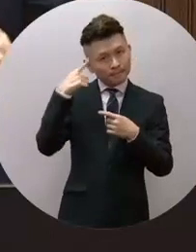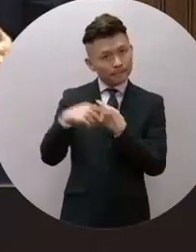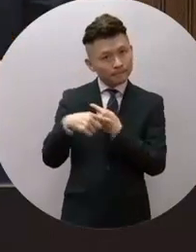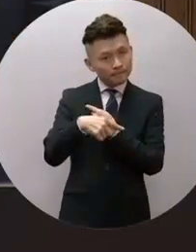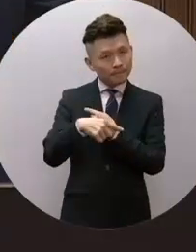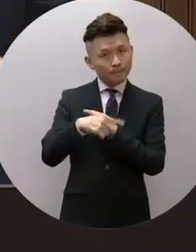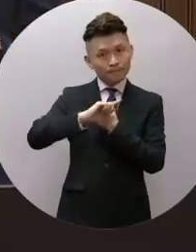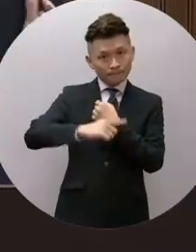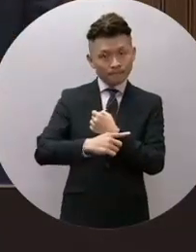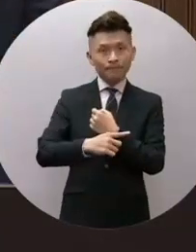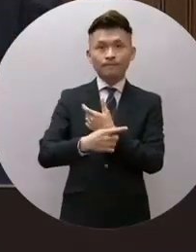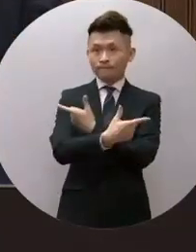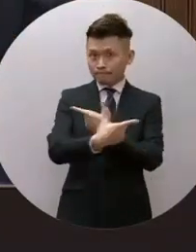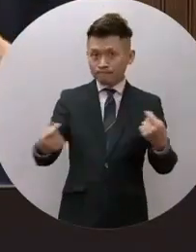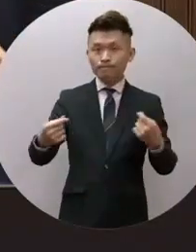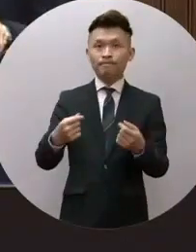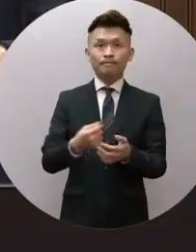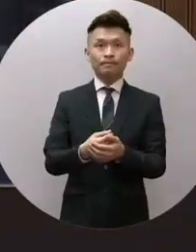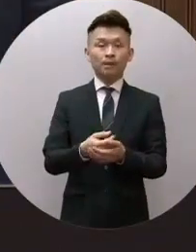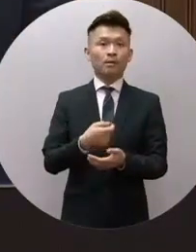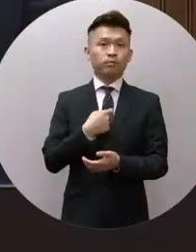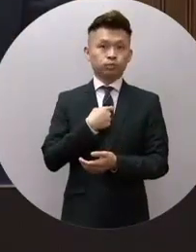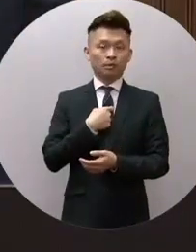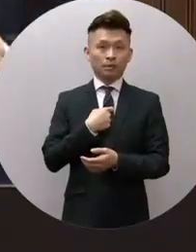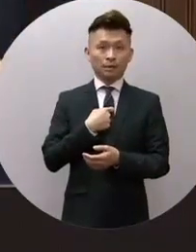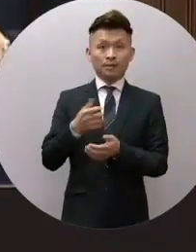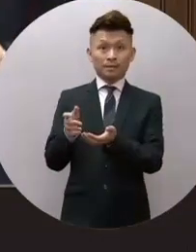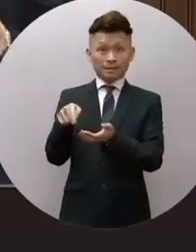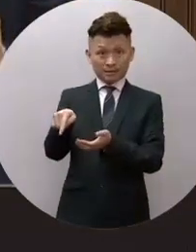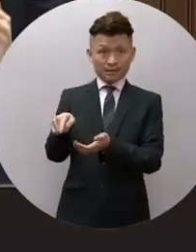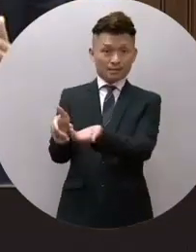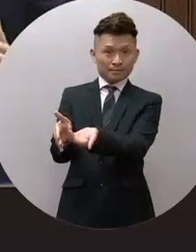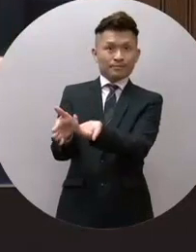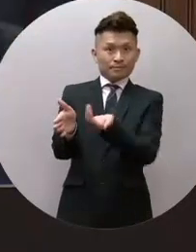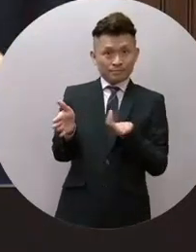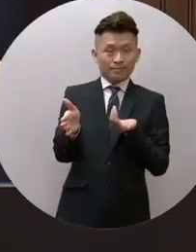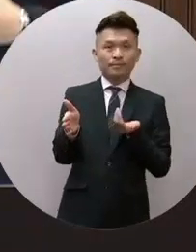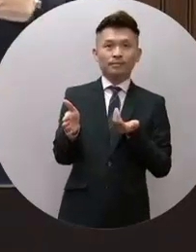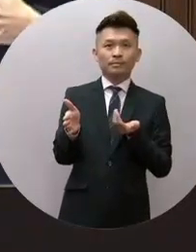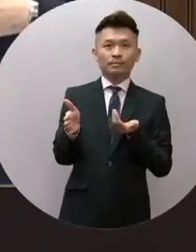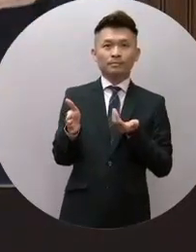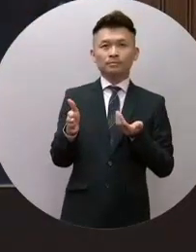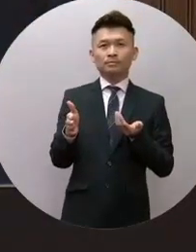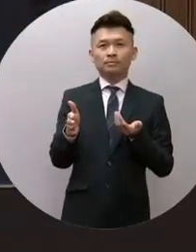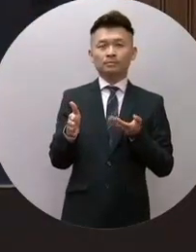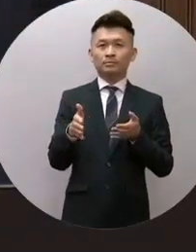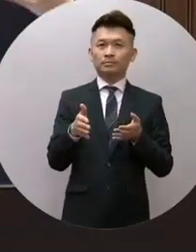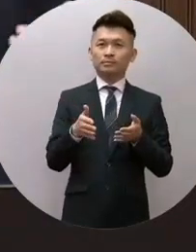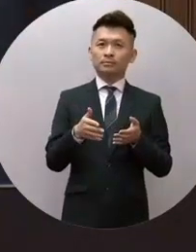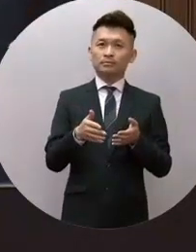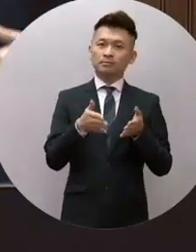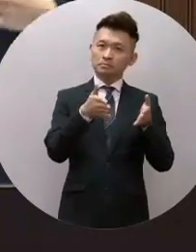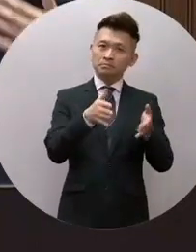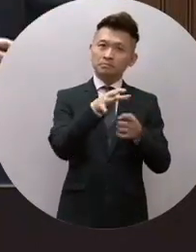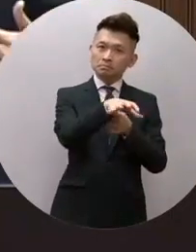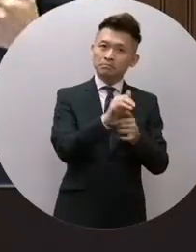办法去解决它，有一个更完善的，但是在这个底下之前先行暂缓，它有很多的我们对于